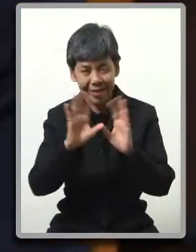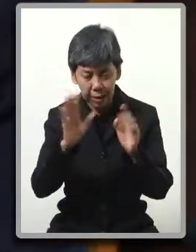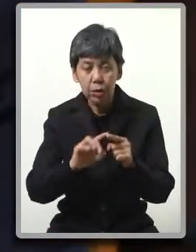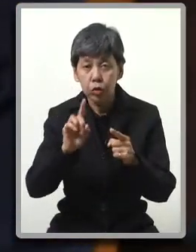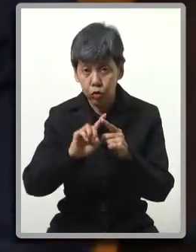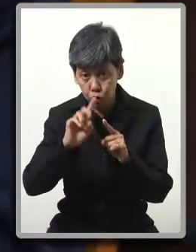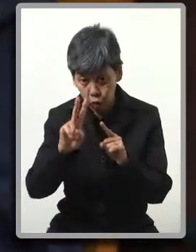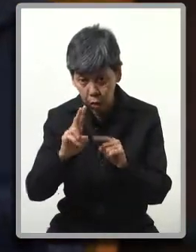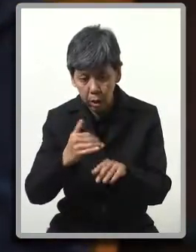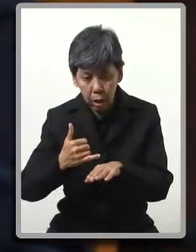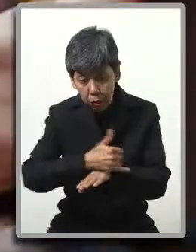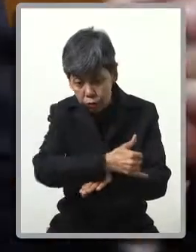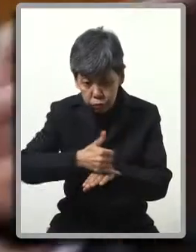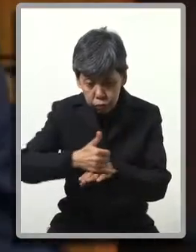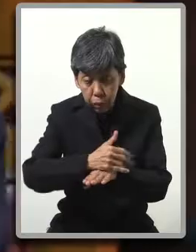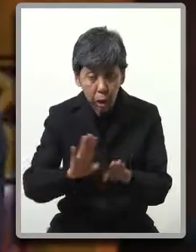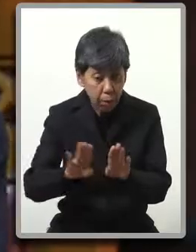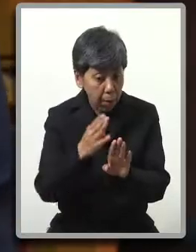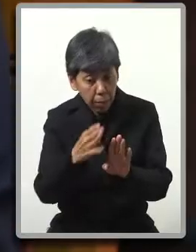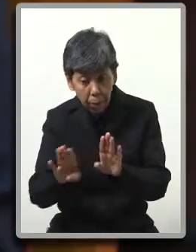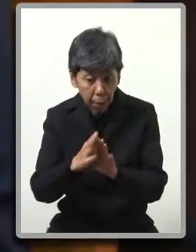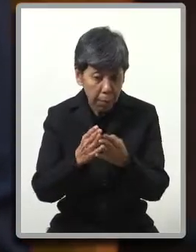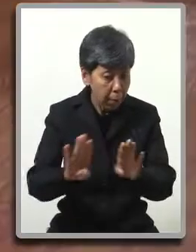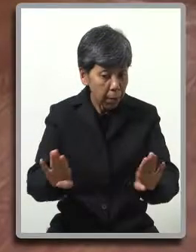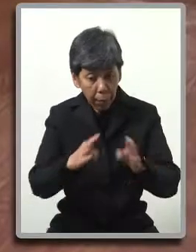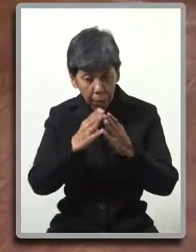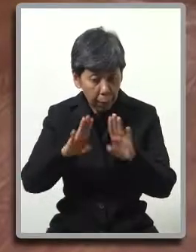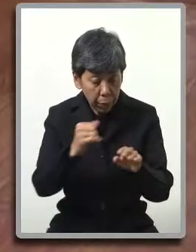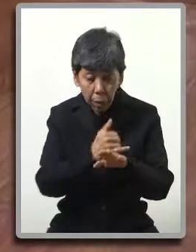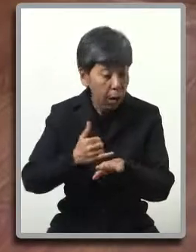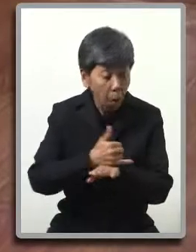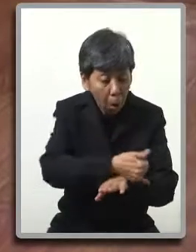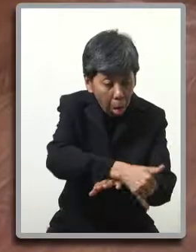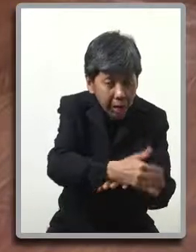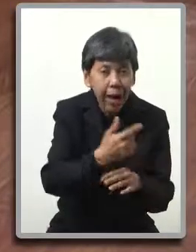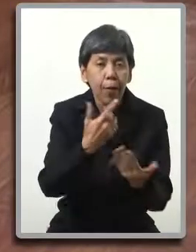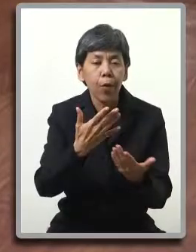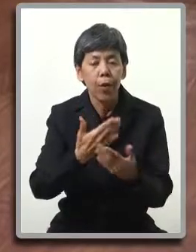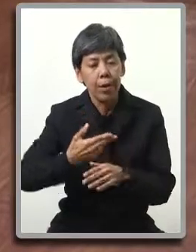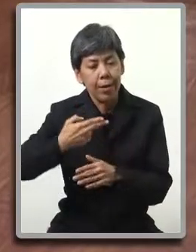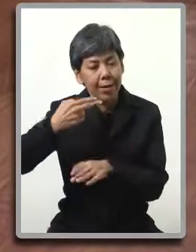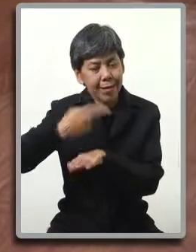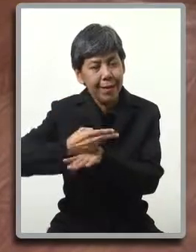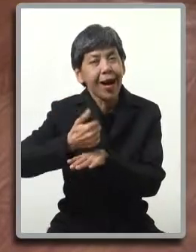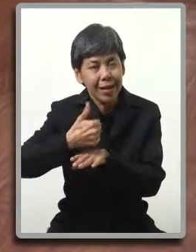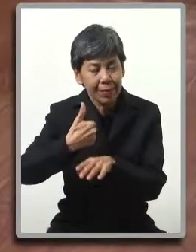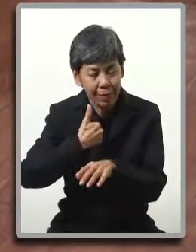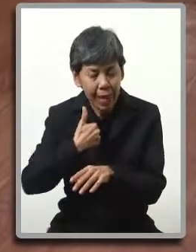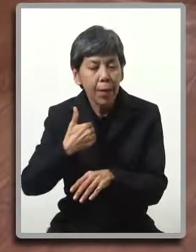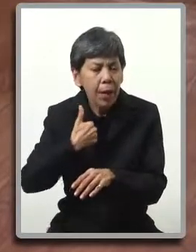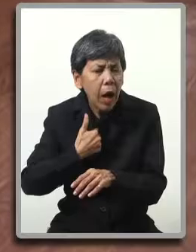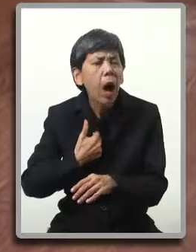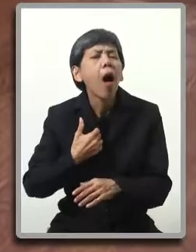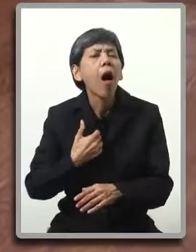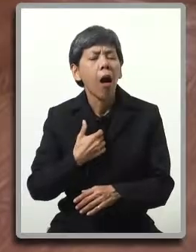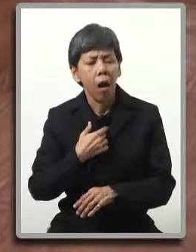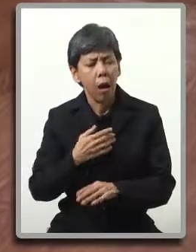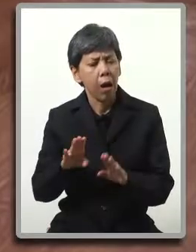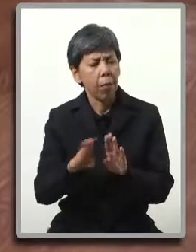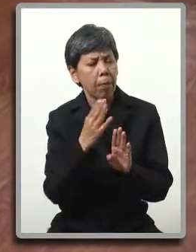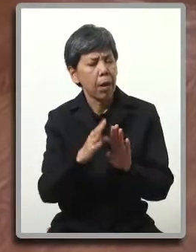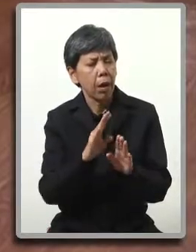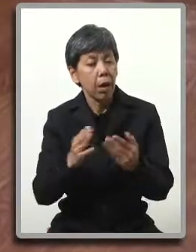ะไรกันไหมสองคนลงรถเนี่ยประตูปิดหรือยังปิดแล้วหรือยังไม่ใช่ขับออกไปที่ประตูไม่ปิดกล้องมันจะช่วยและจะบอกในพฤติกรรม